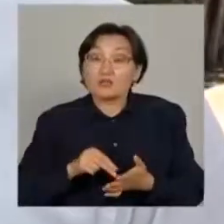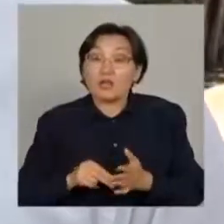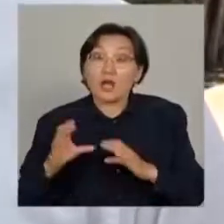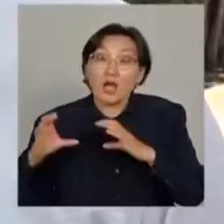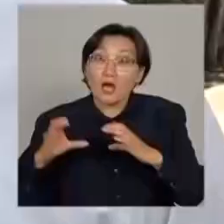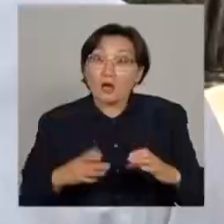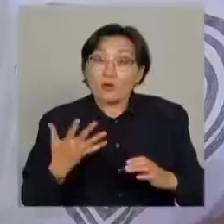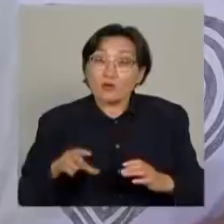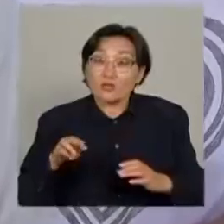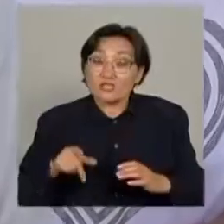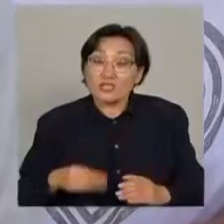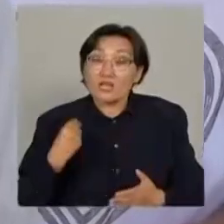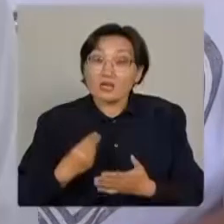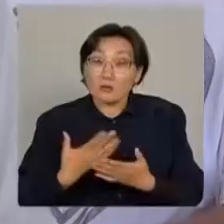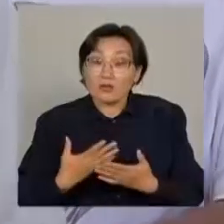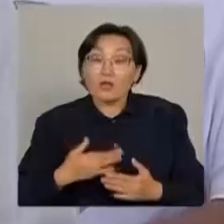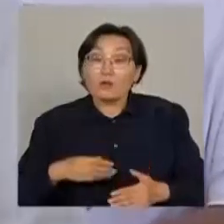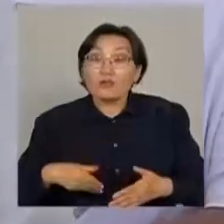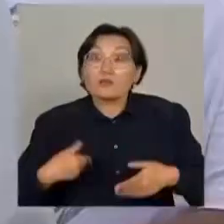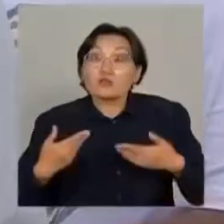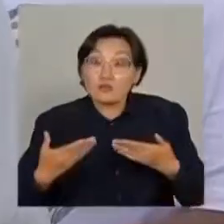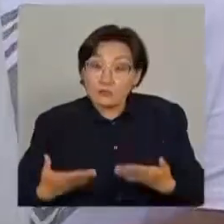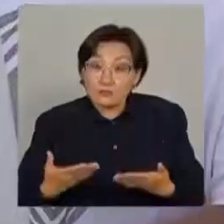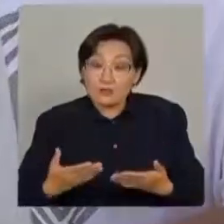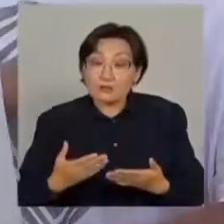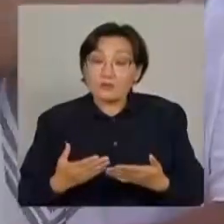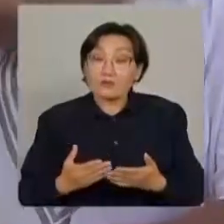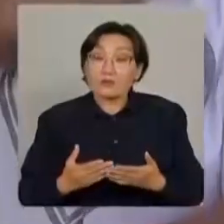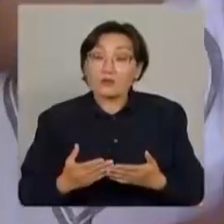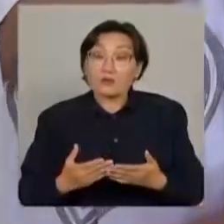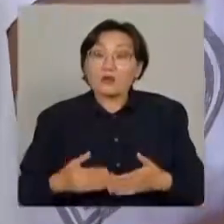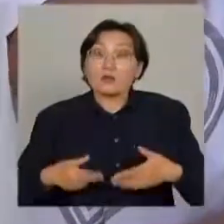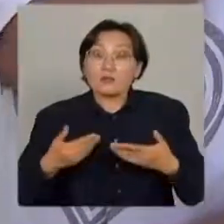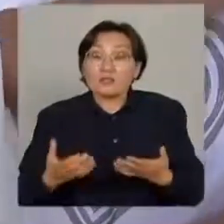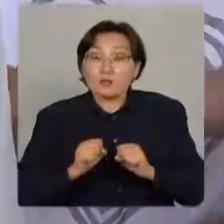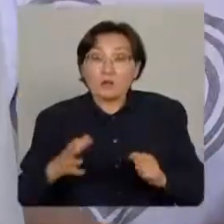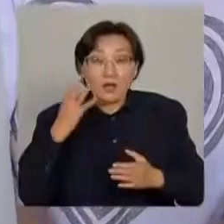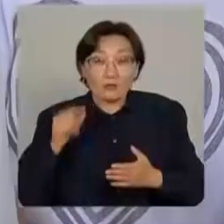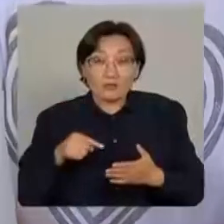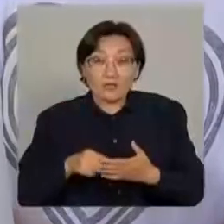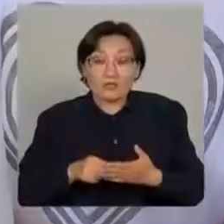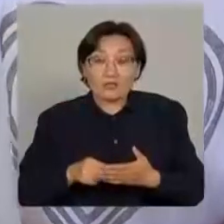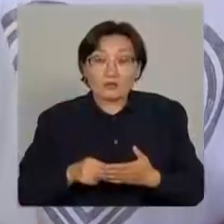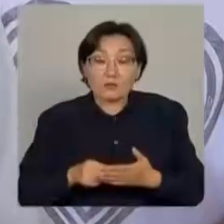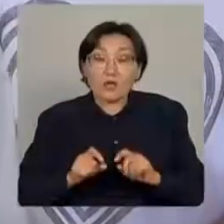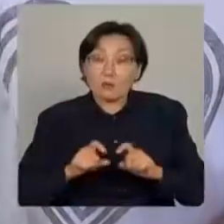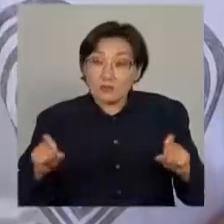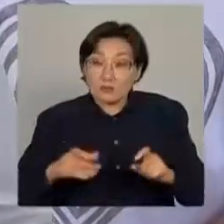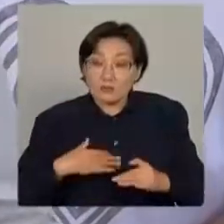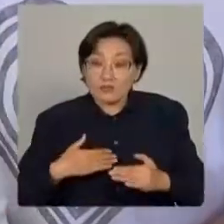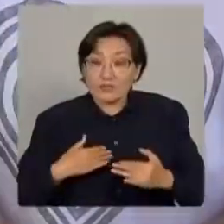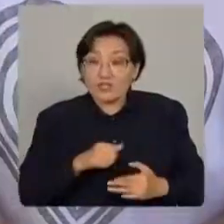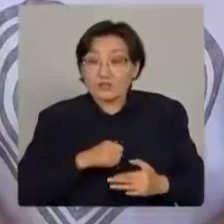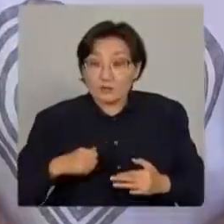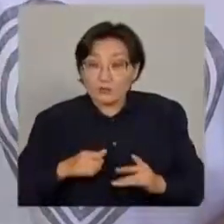автобустан 50 теңгеге ғана қымбат. Біз ұсыным бердік. Біздің ұсынымызды, өтінішімізді қанағаттандырған жоқ Алматы қаласының мобильдік басқармасы. Енді біздің тараптан